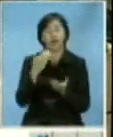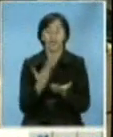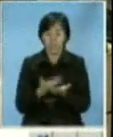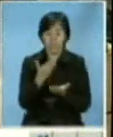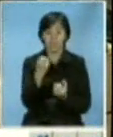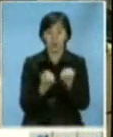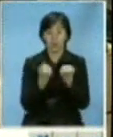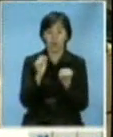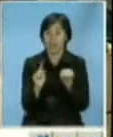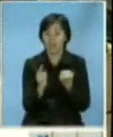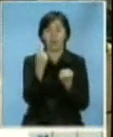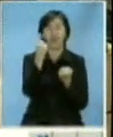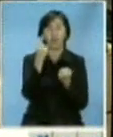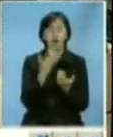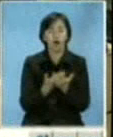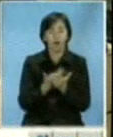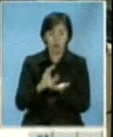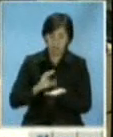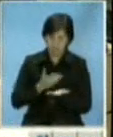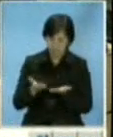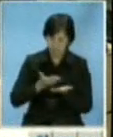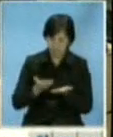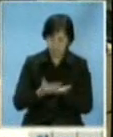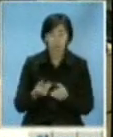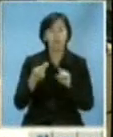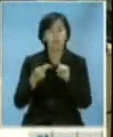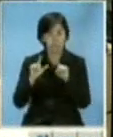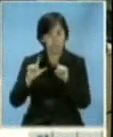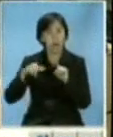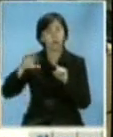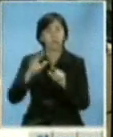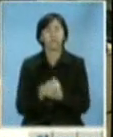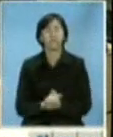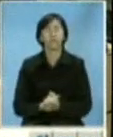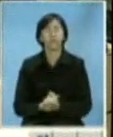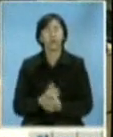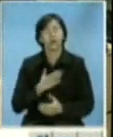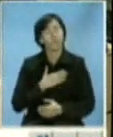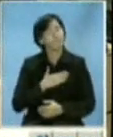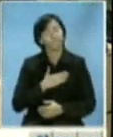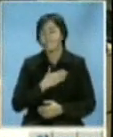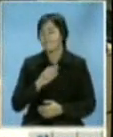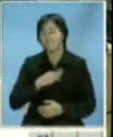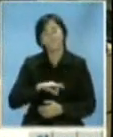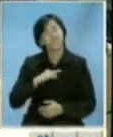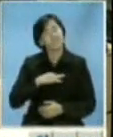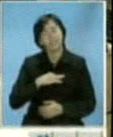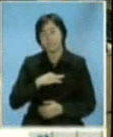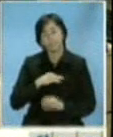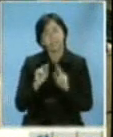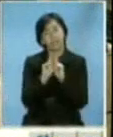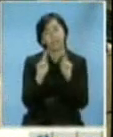แรกซึ่งเราใช้เงินหลายหมื่นล้านบาทผมผิดหวังจริงๆที่คณะ